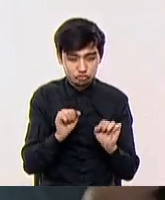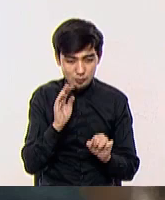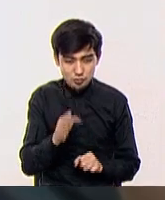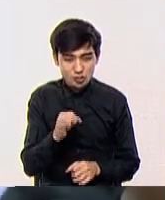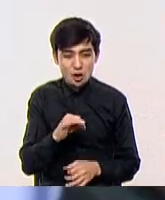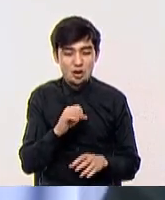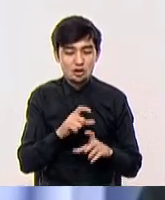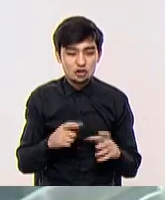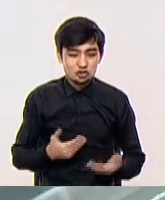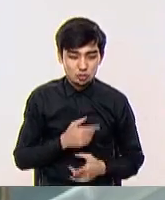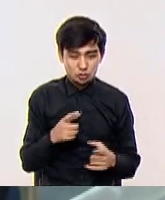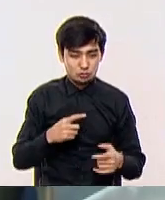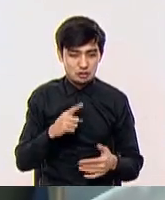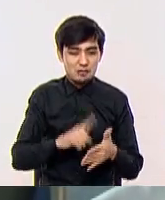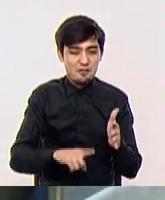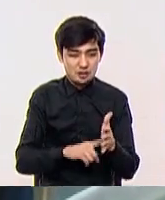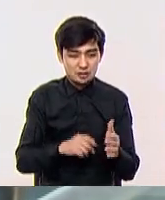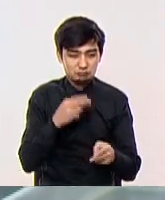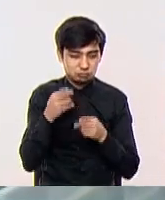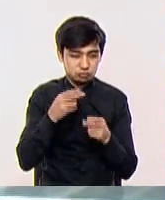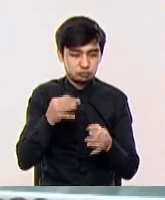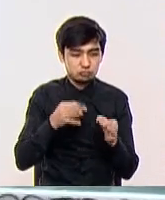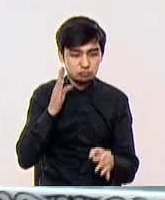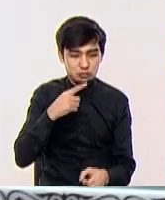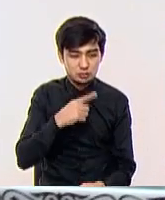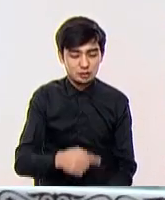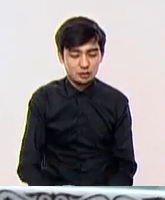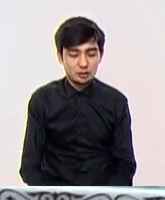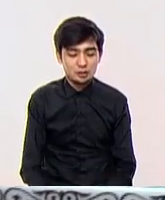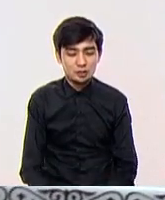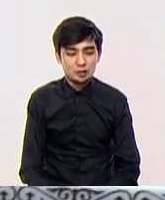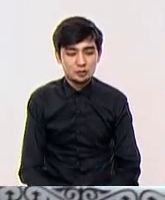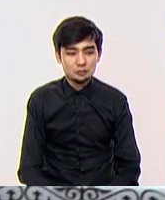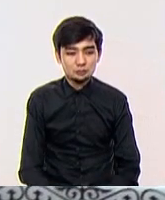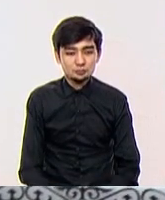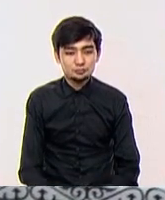готовятся подать иск в суд. Людмила Батюшкина, Ирина Ненашева, Информбюро, Карагандинская область.